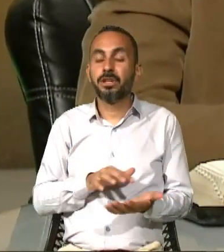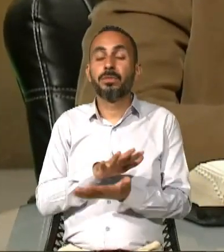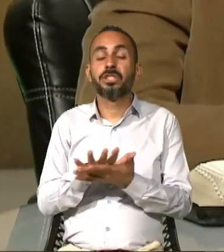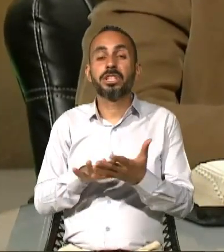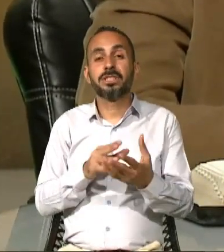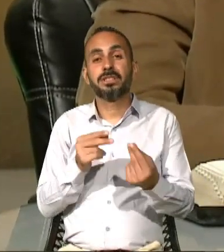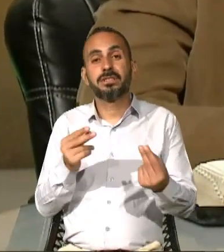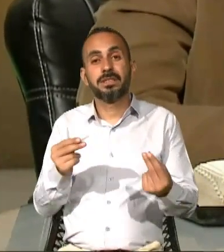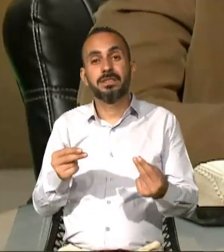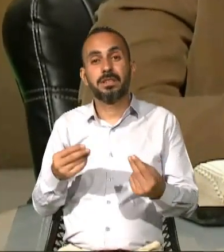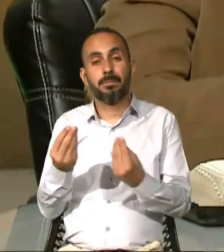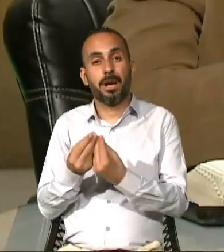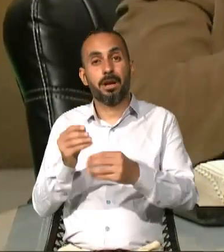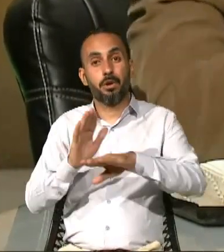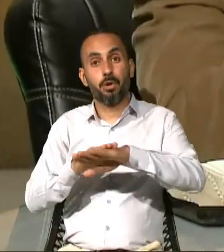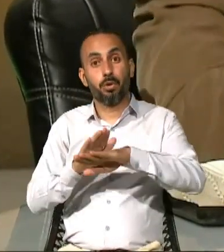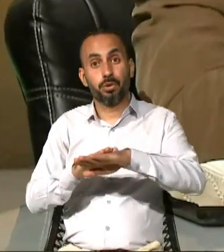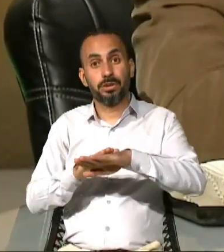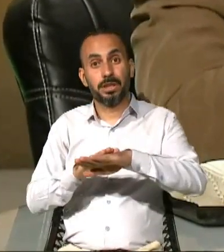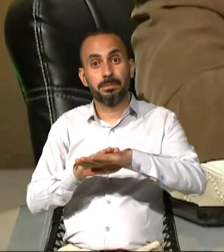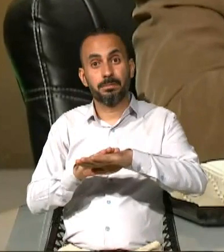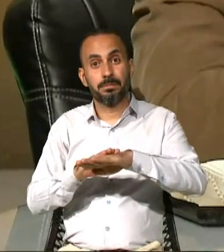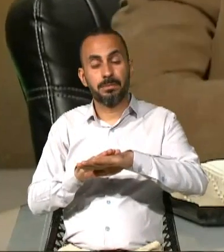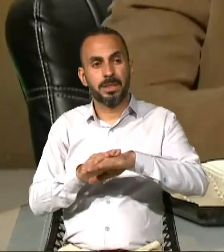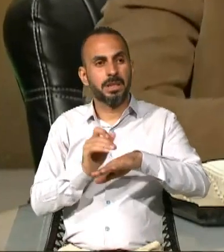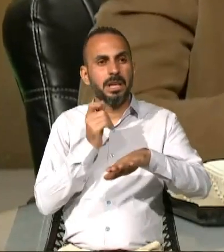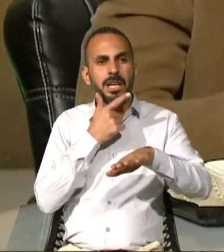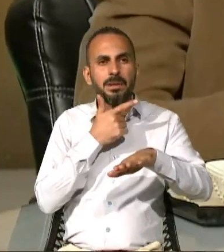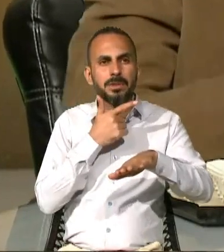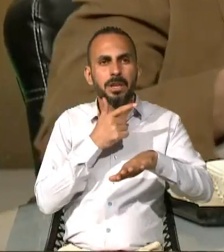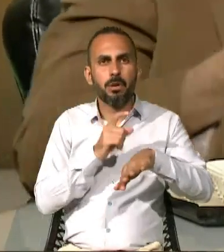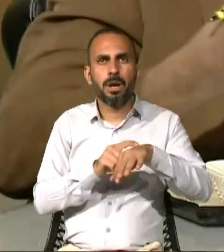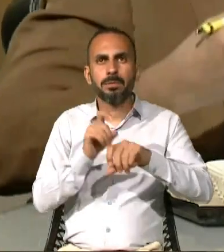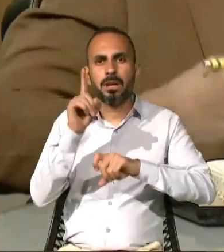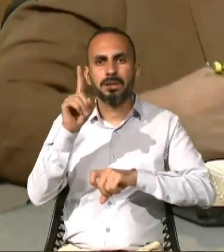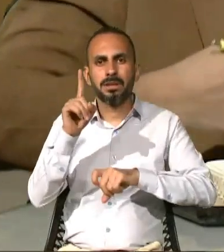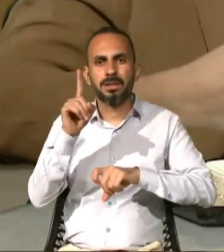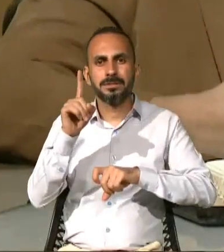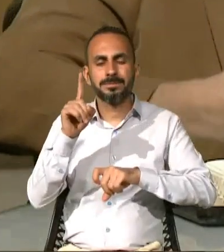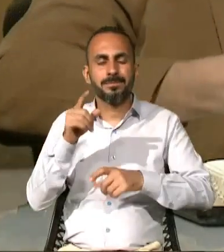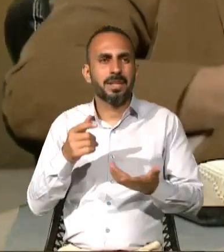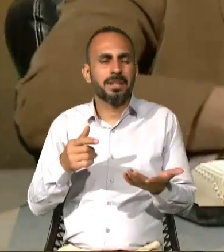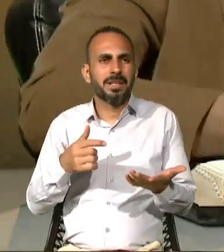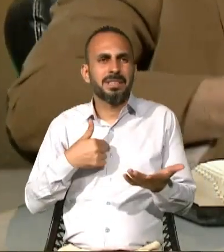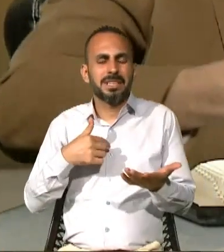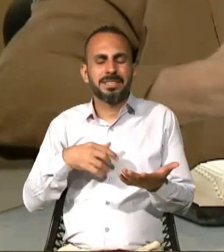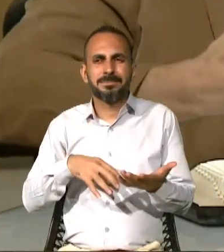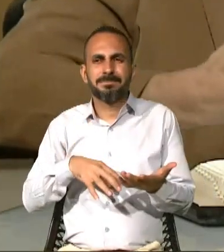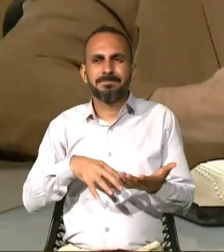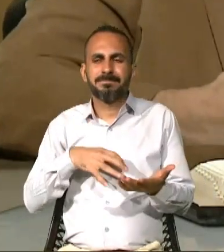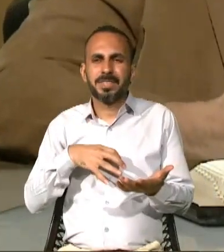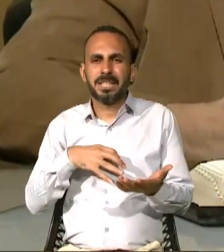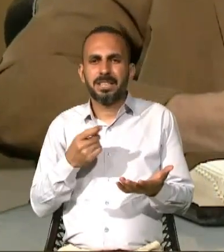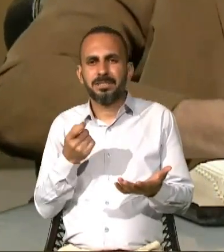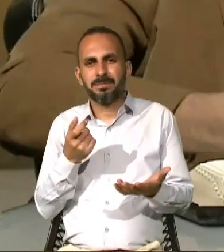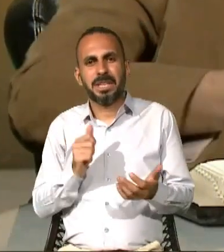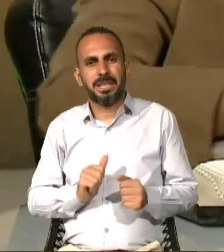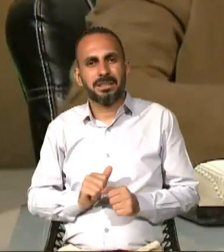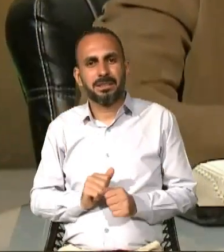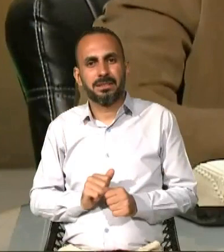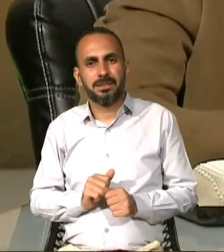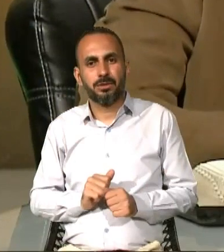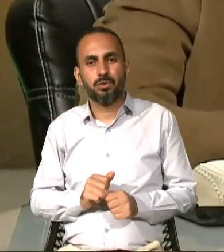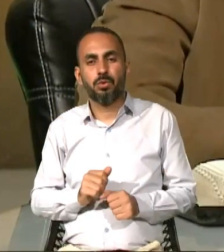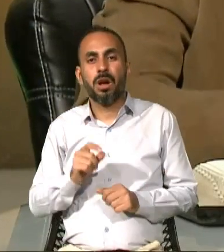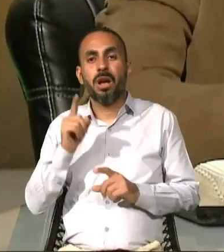الخدام حقيقيه. انا اخشى من حاجه. اخشى انه الله في نعمته العظيمه يكون عايزني كخادم